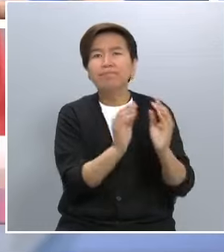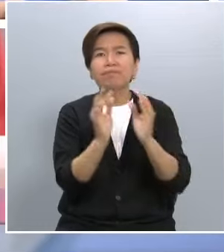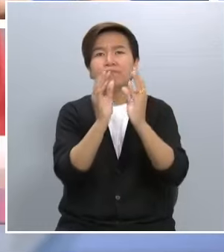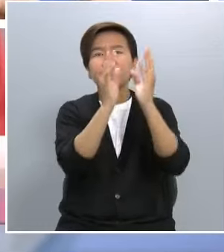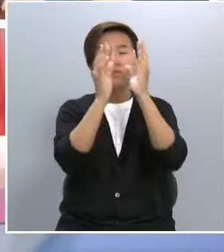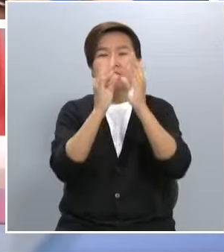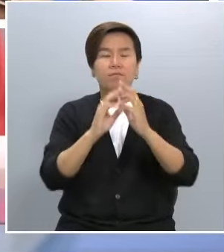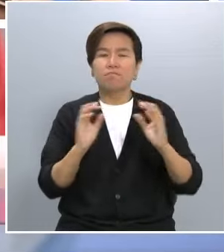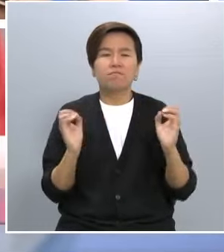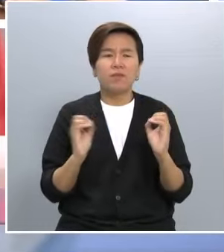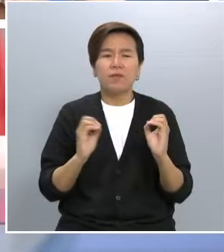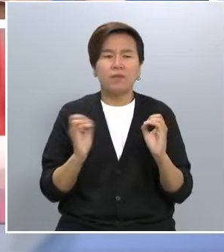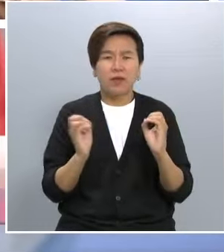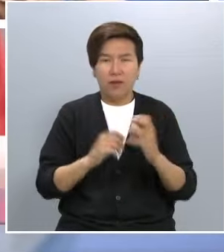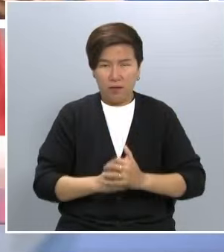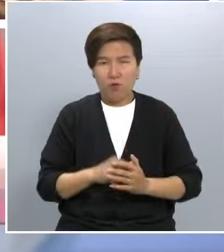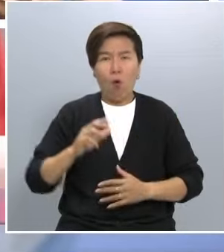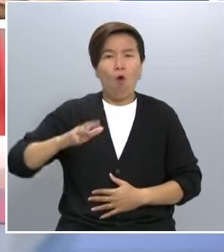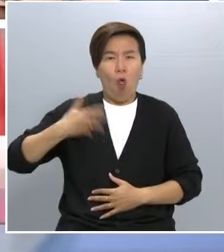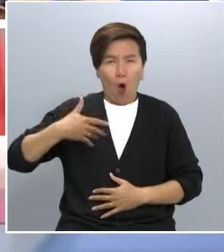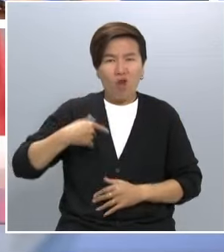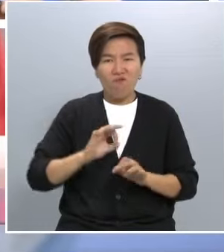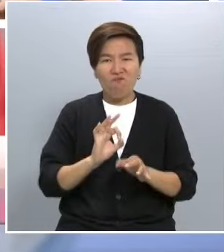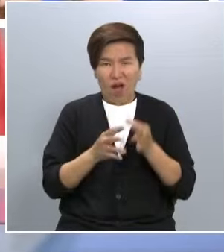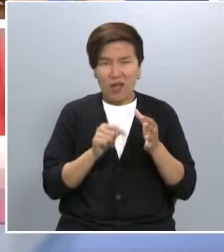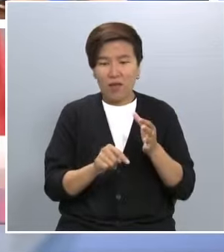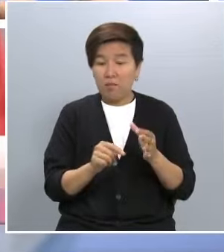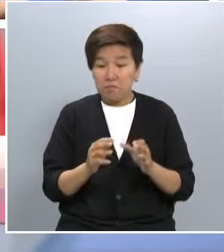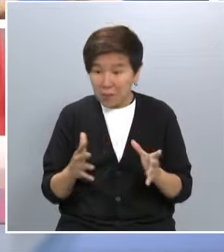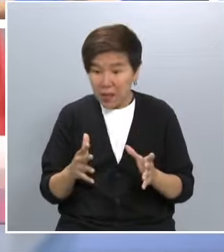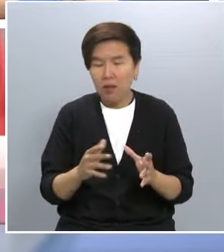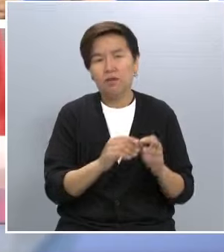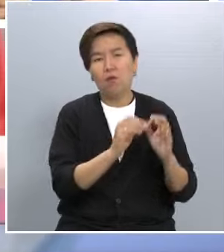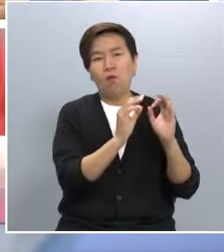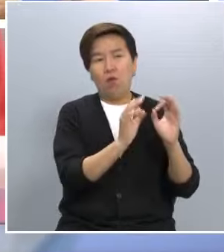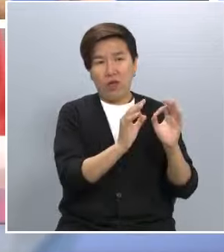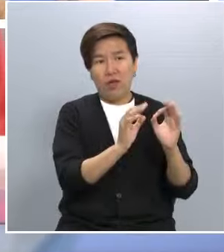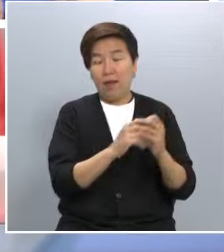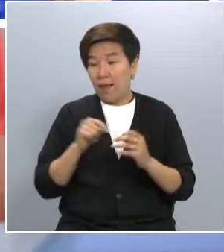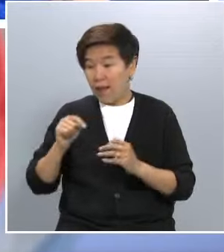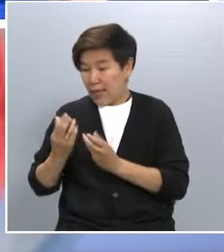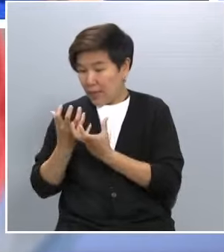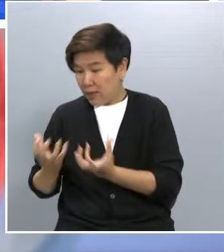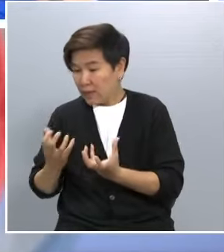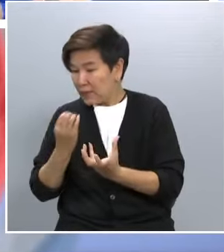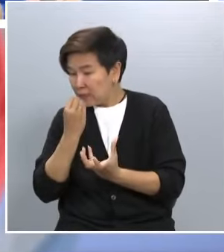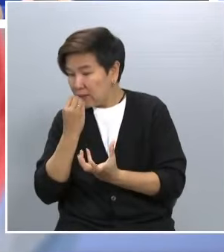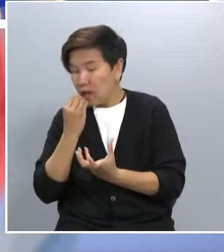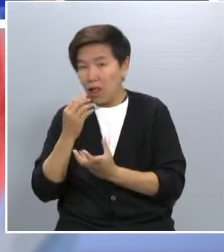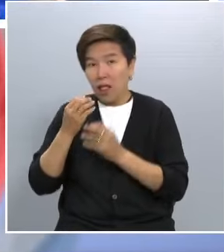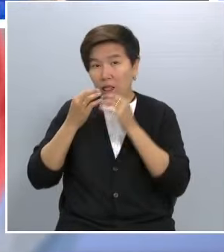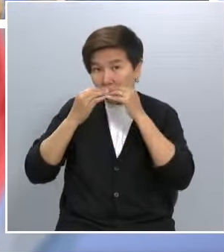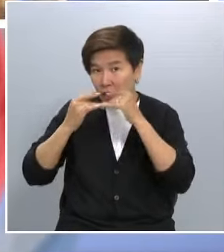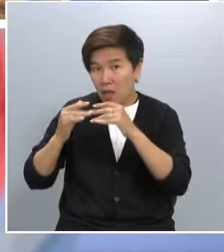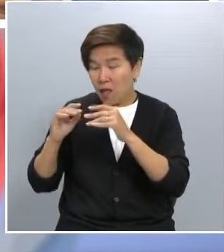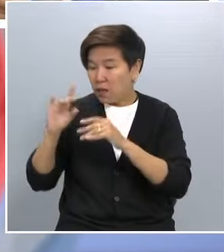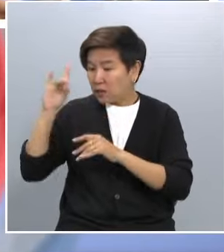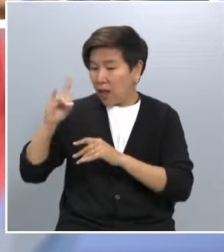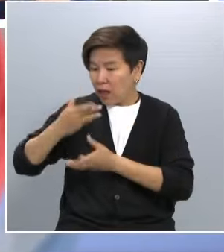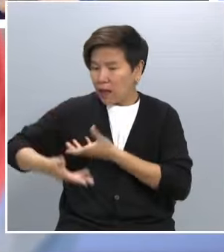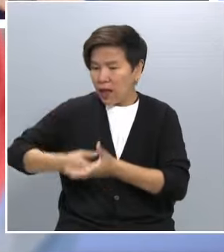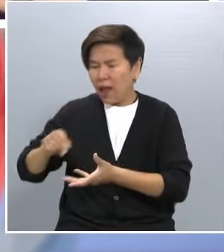ราะฉะนั้นเนี่ยรับประกันได้ว่าสารอาหารทะเลเลยไม่เกี่ยวข้องเลยนะครับในของจังหวัดสมุทรสาครที่ผ่านสมุทรสาครสามารถทานได้